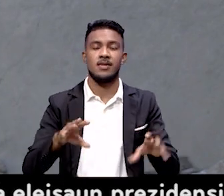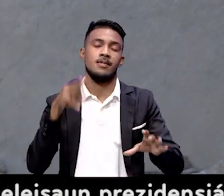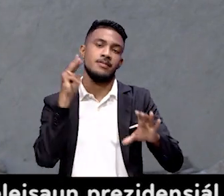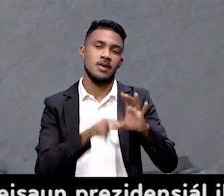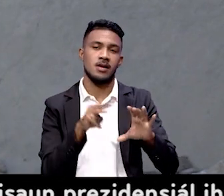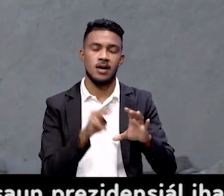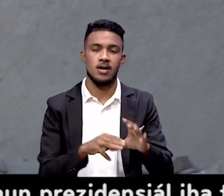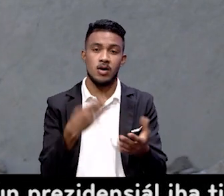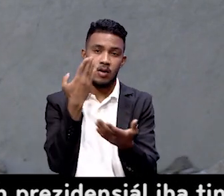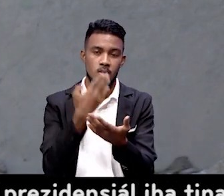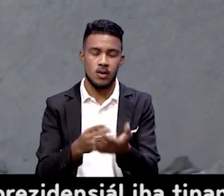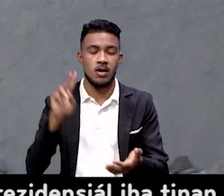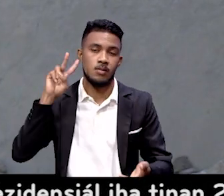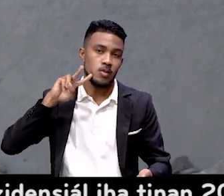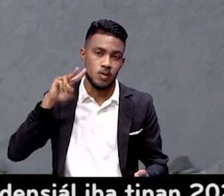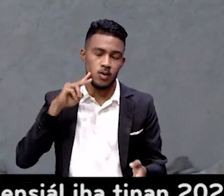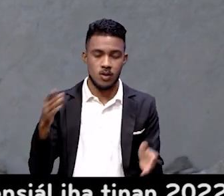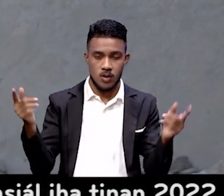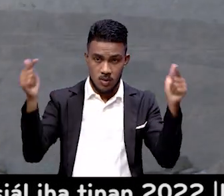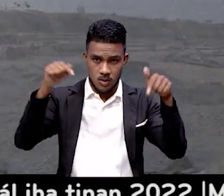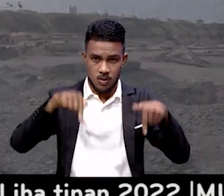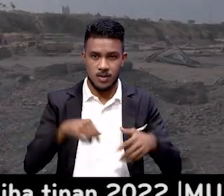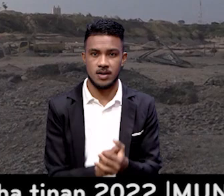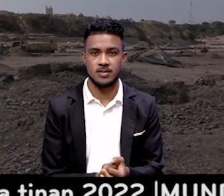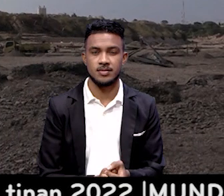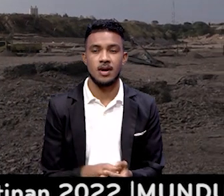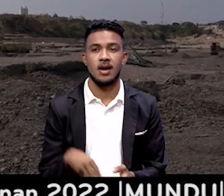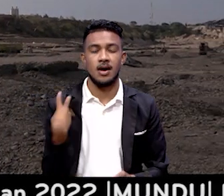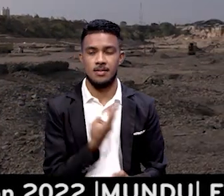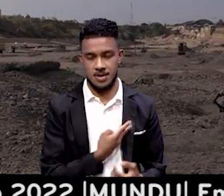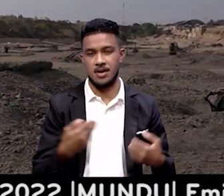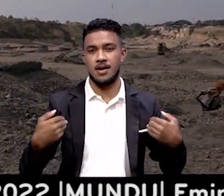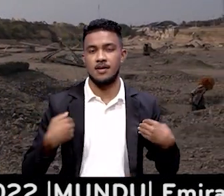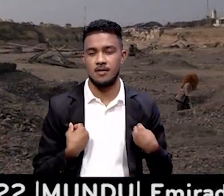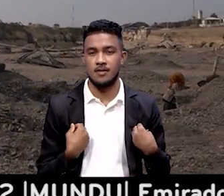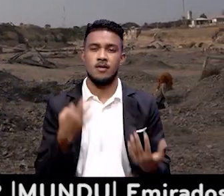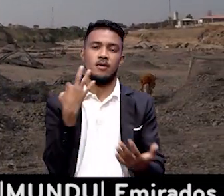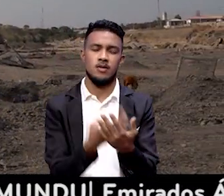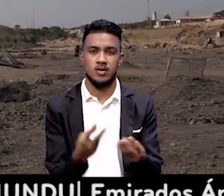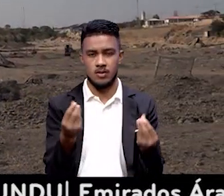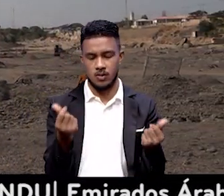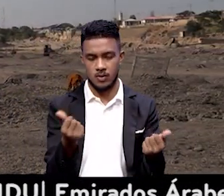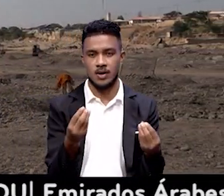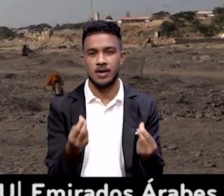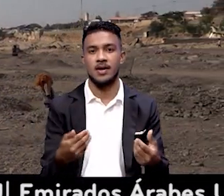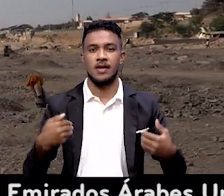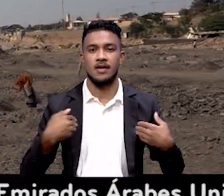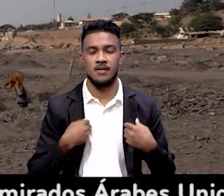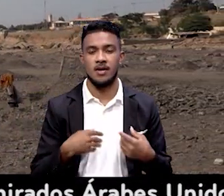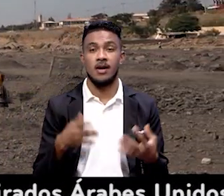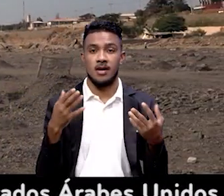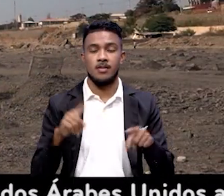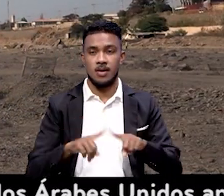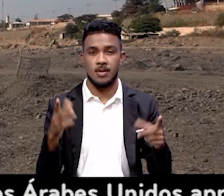holan itu moro rumah luri ni tahu. Ni mak dia. Ni usahnya siapa, apa, siapa, apa. Aku orang